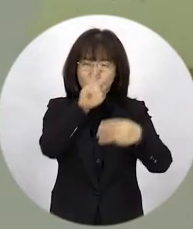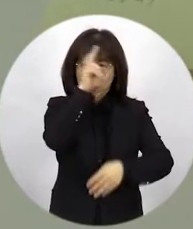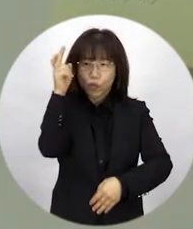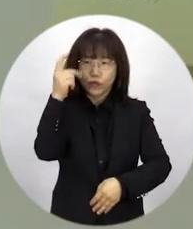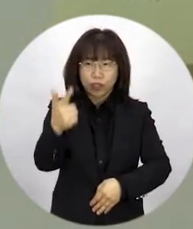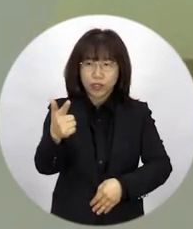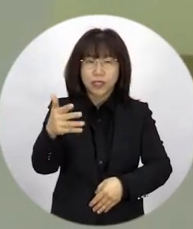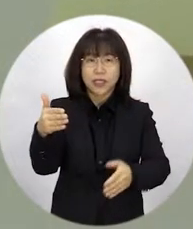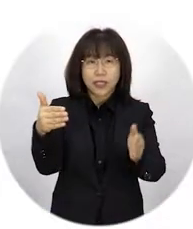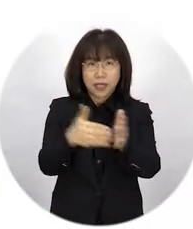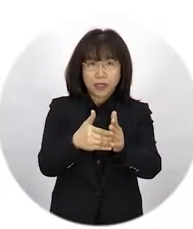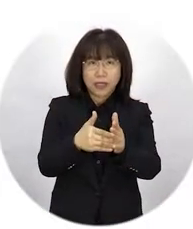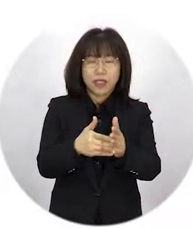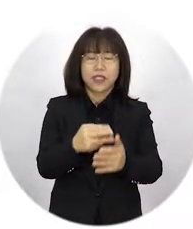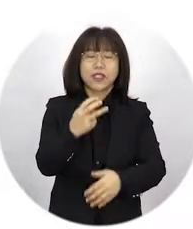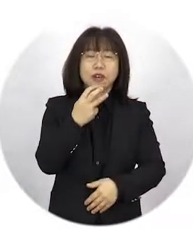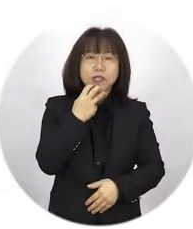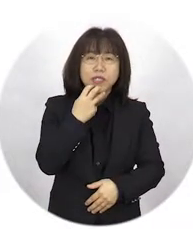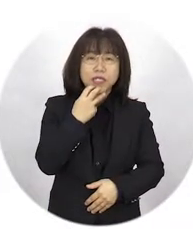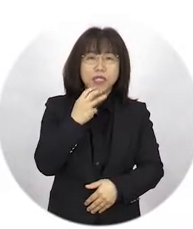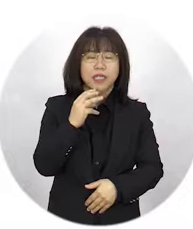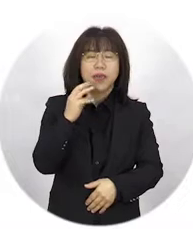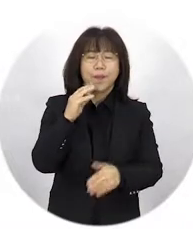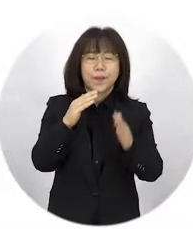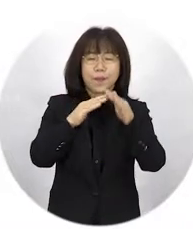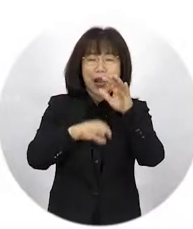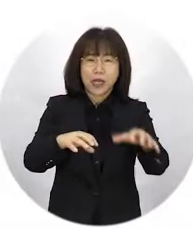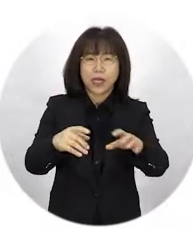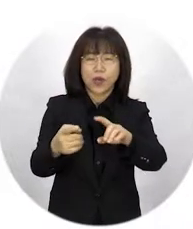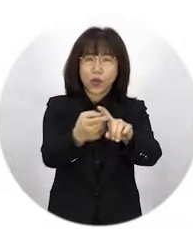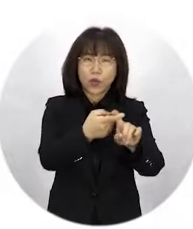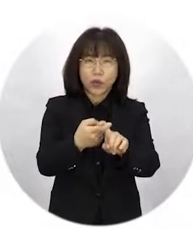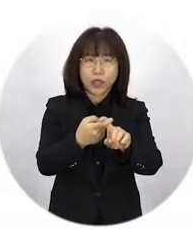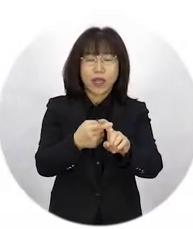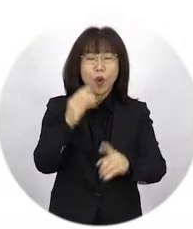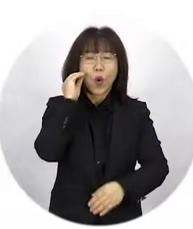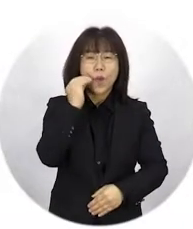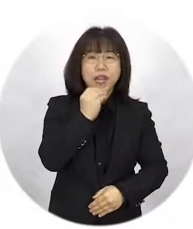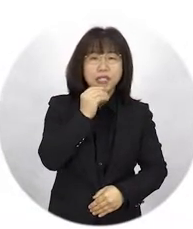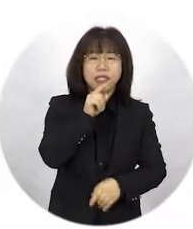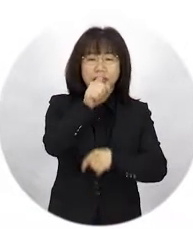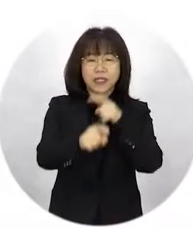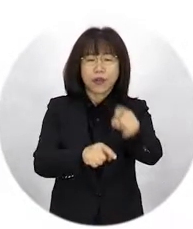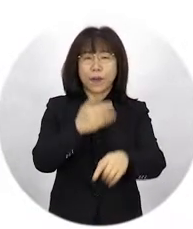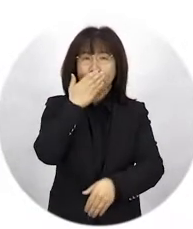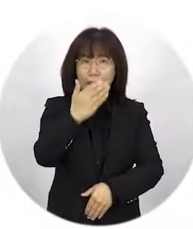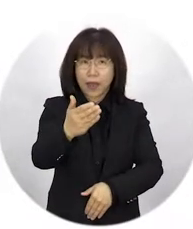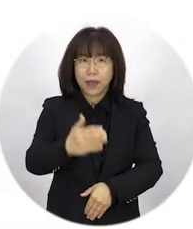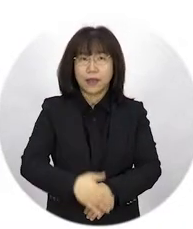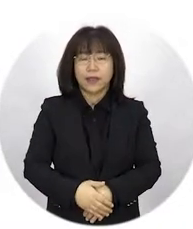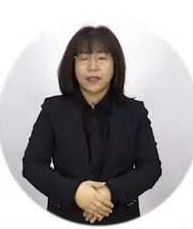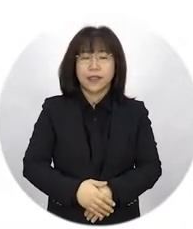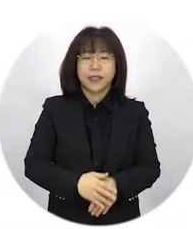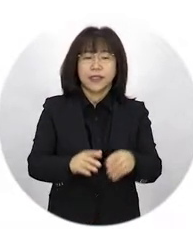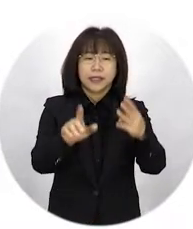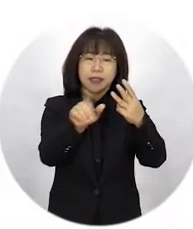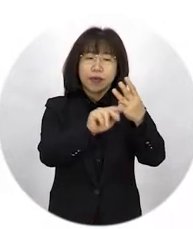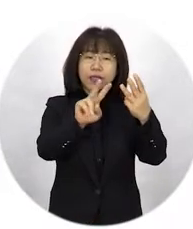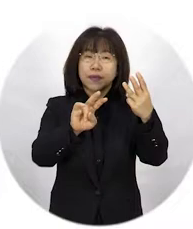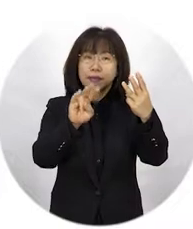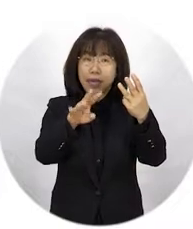6시까지 서울시 마을 공동체 종합지원센터 홈페이지를 통해 신청하면 되고 공모 사업을 신청하기